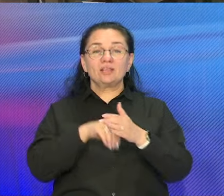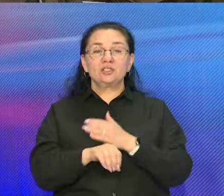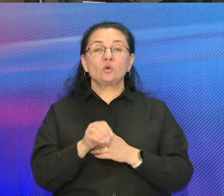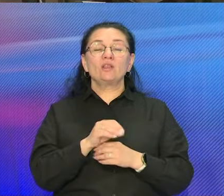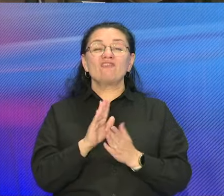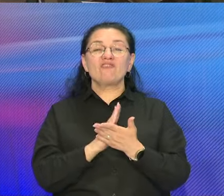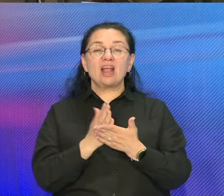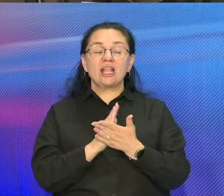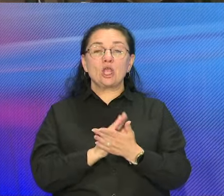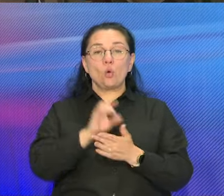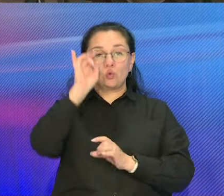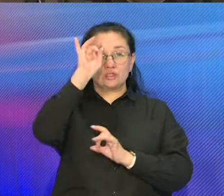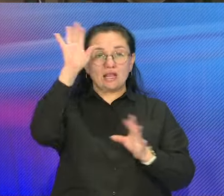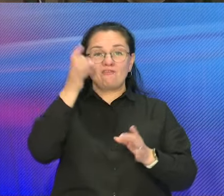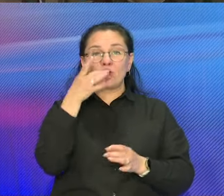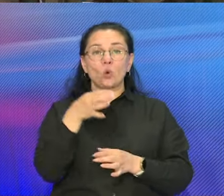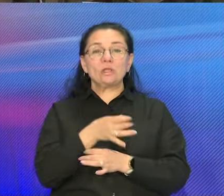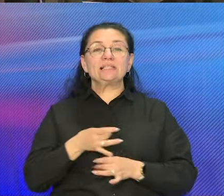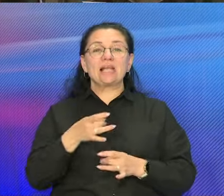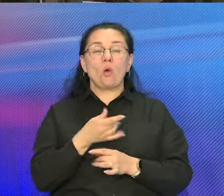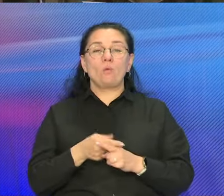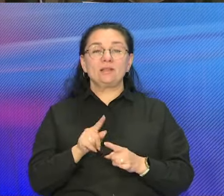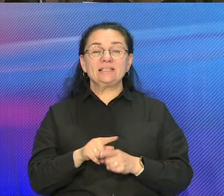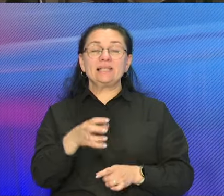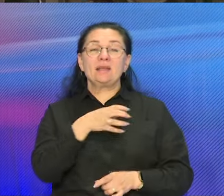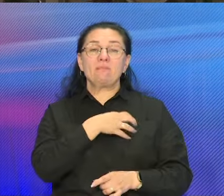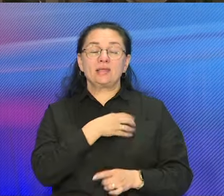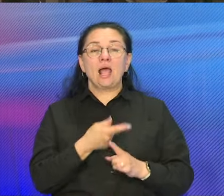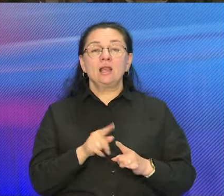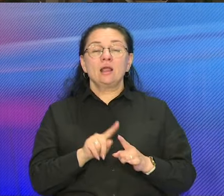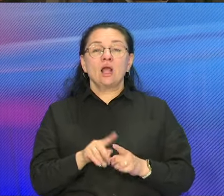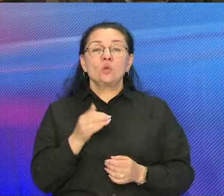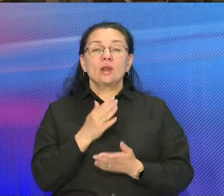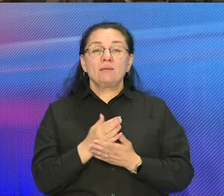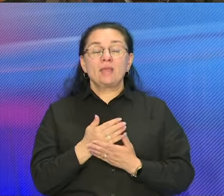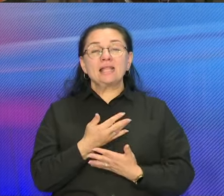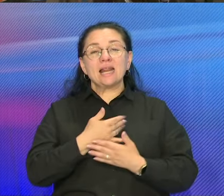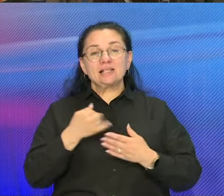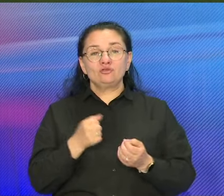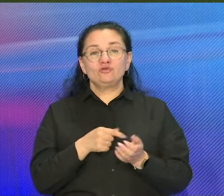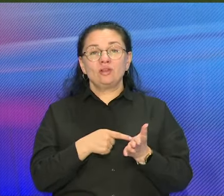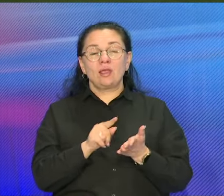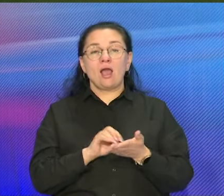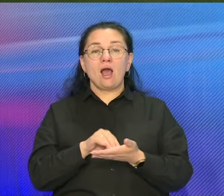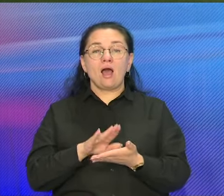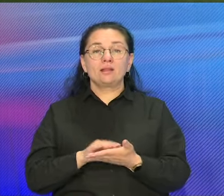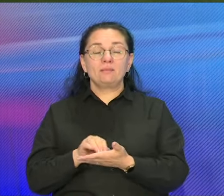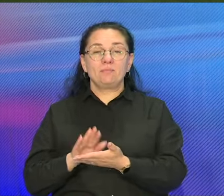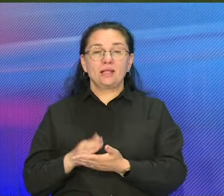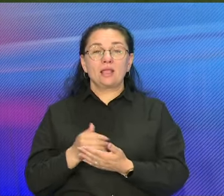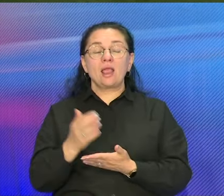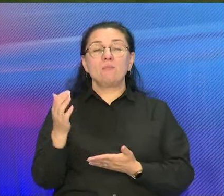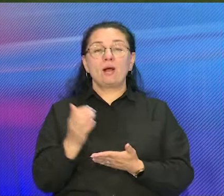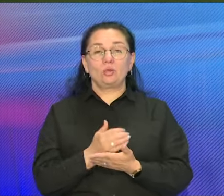в області, який угонорованный медалем за працованные заслуги и мае шмат інших от знаки признанню Сиулита отримал